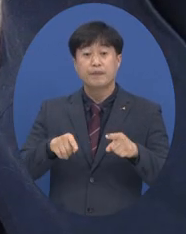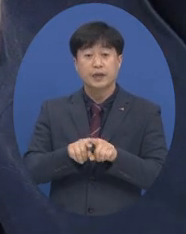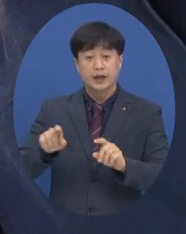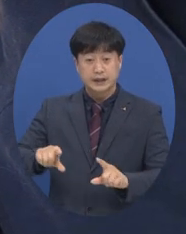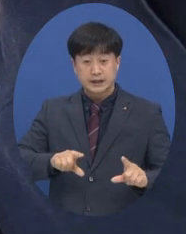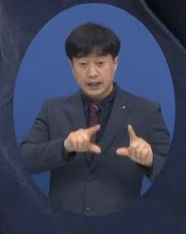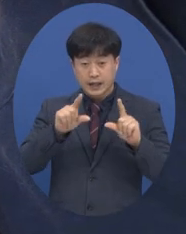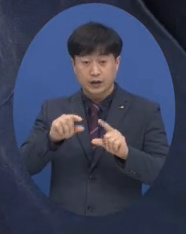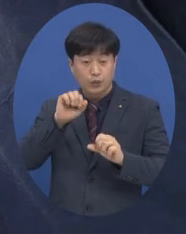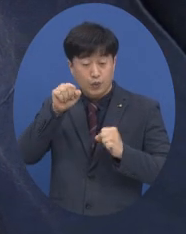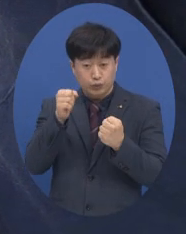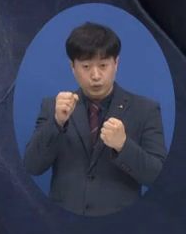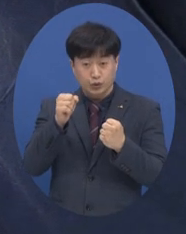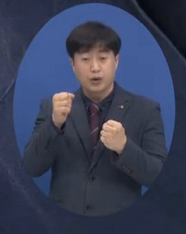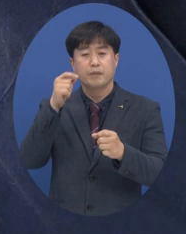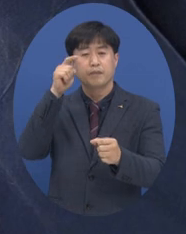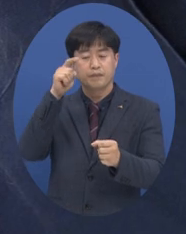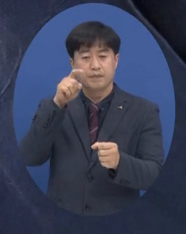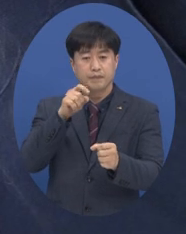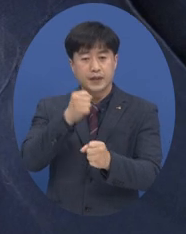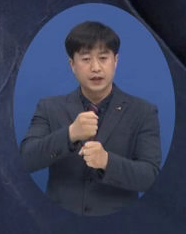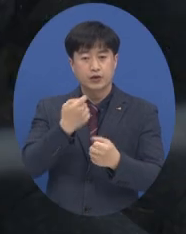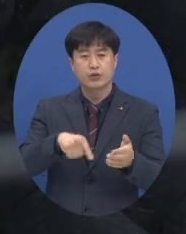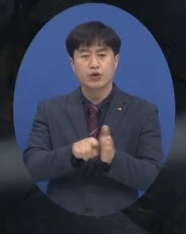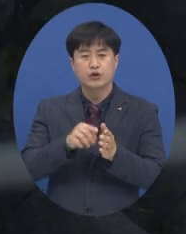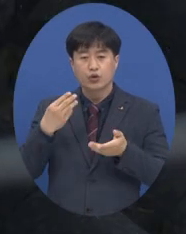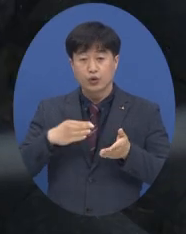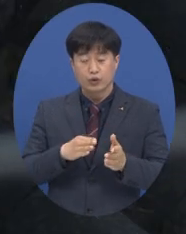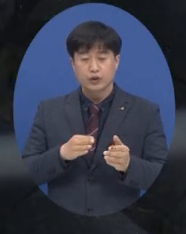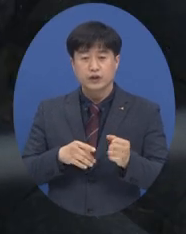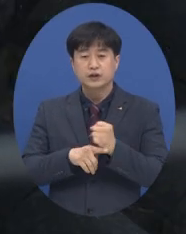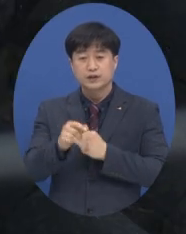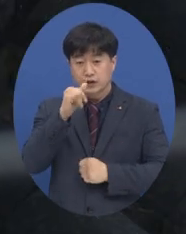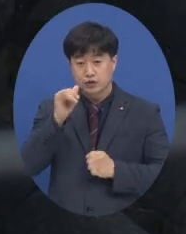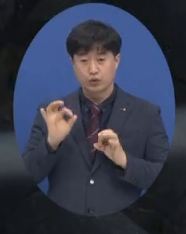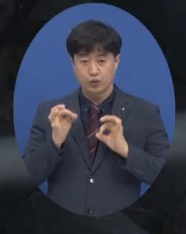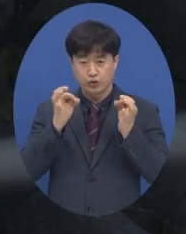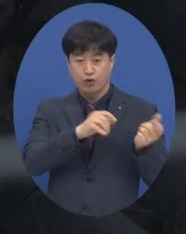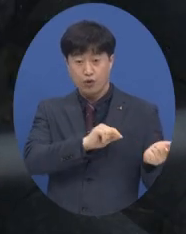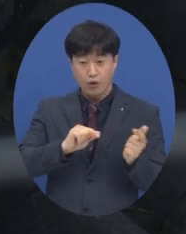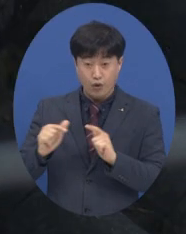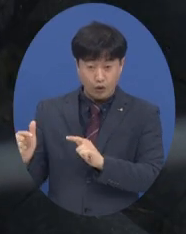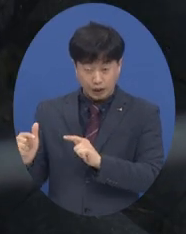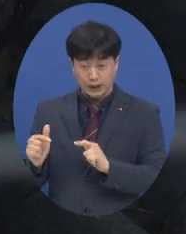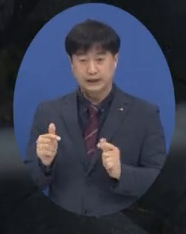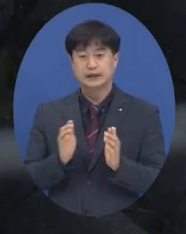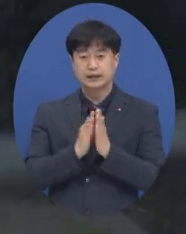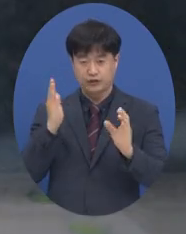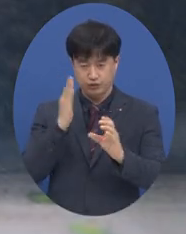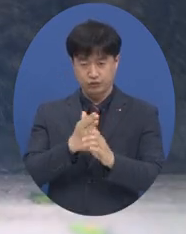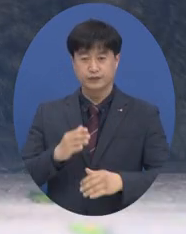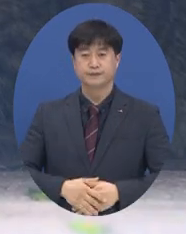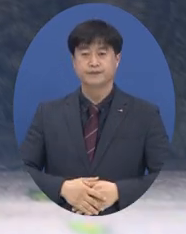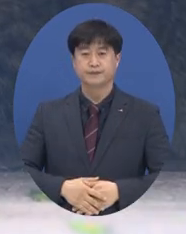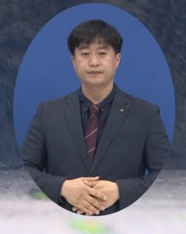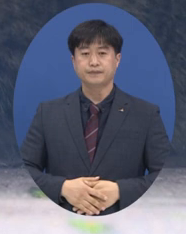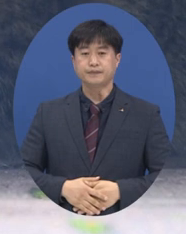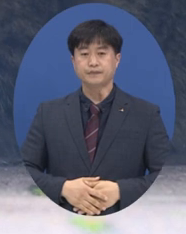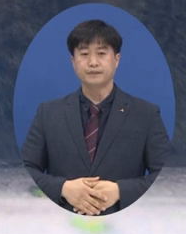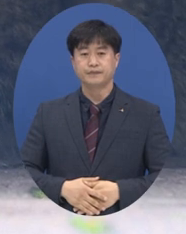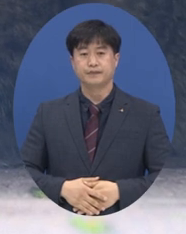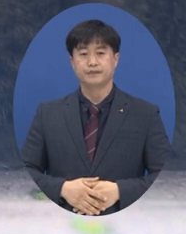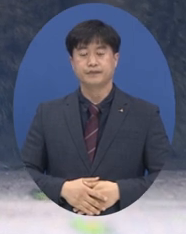공존하는 사회를 만들기 위한 경기도의 의미있는 노력들이 다양하게 시도되고 있습니다 경기 gtv